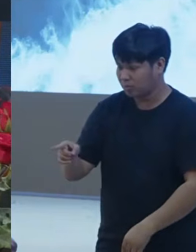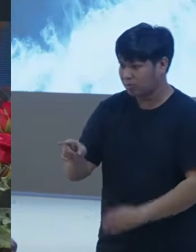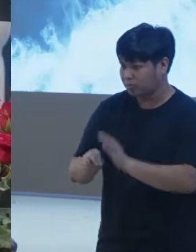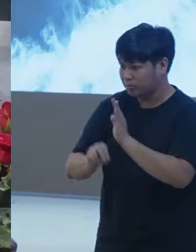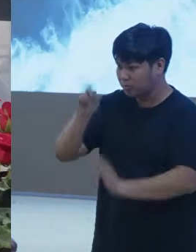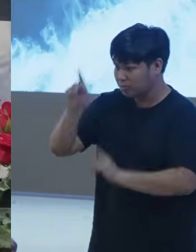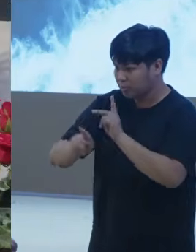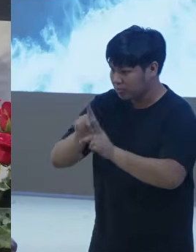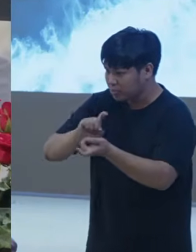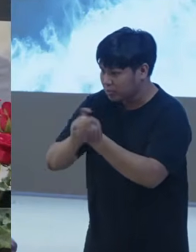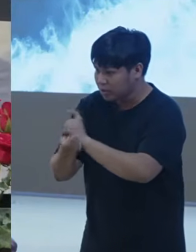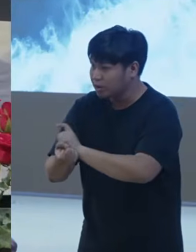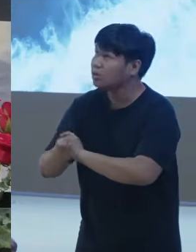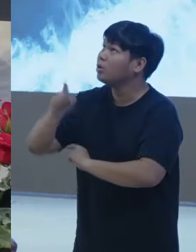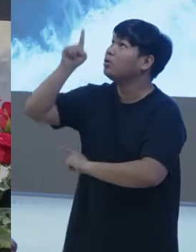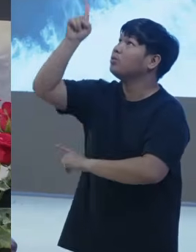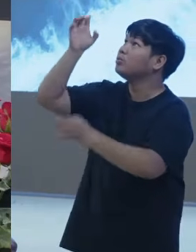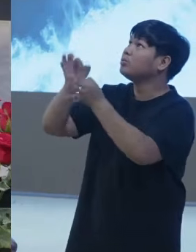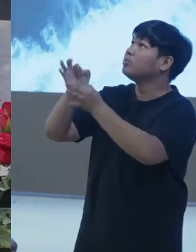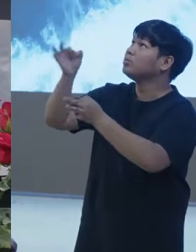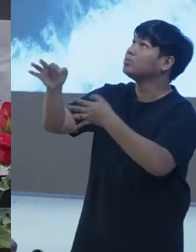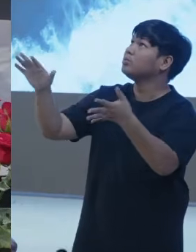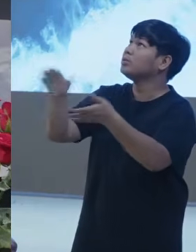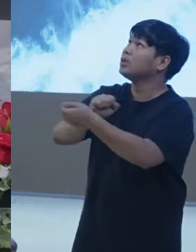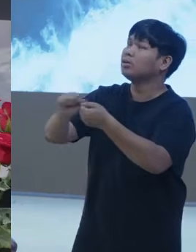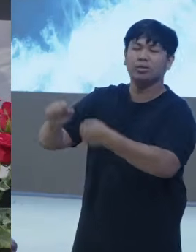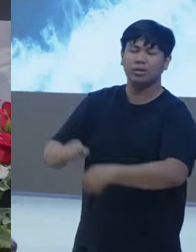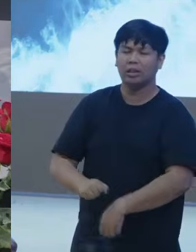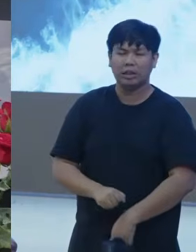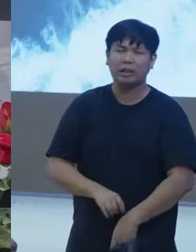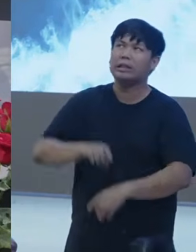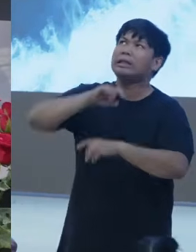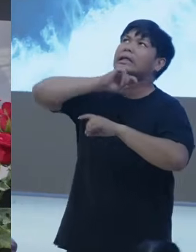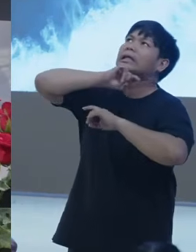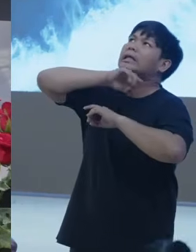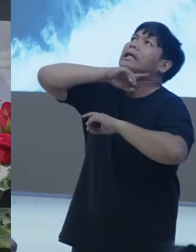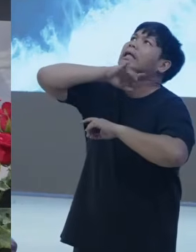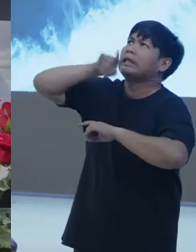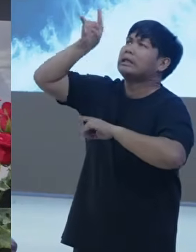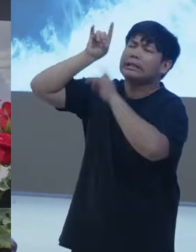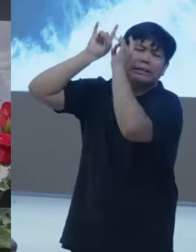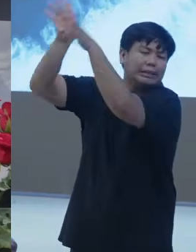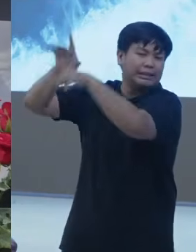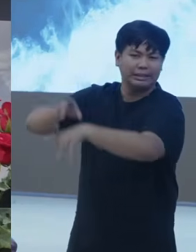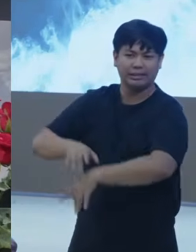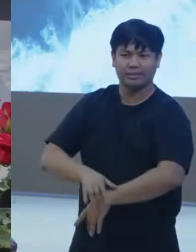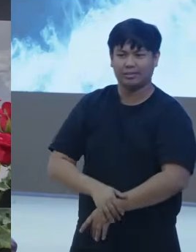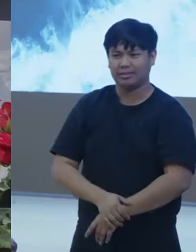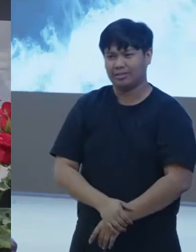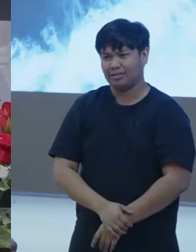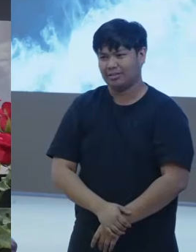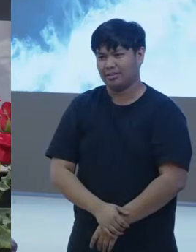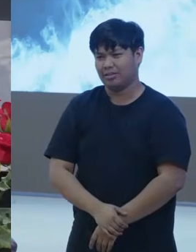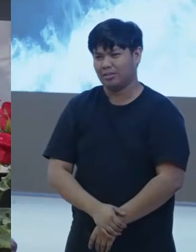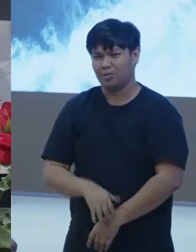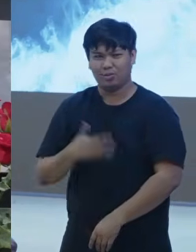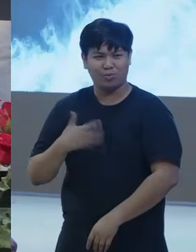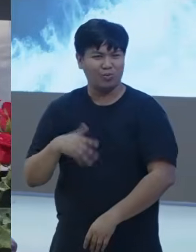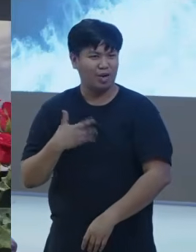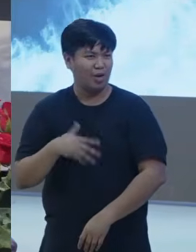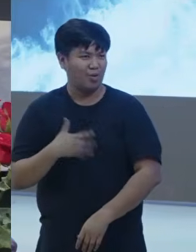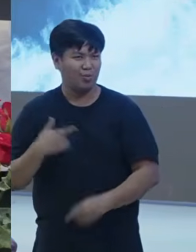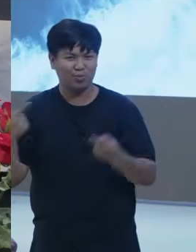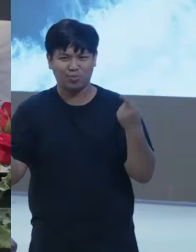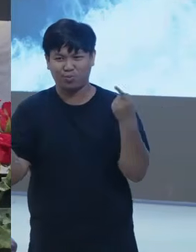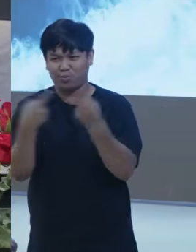ay kanyang ikinagalit. Alam niyo mga kapatid, madalas ganyan natin tratuhin ang ating Diyos kapag ang